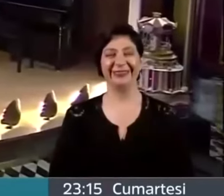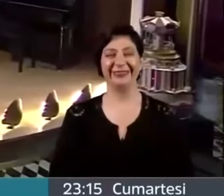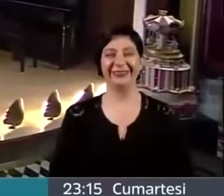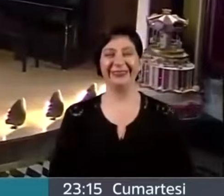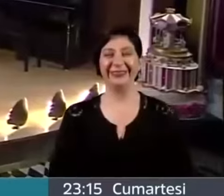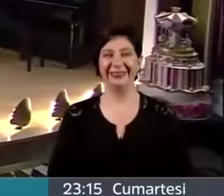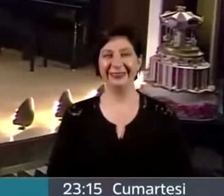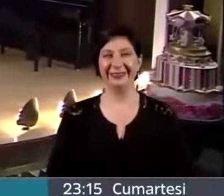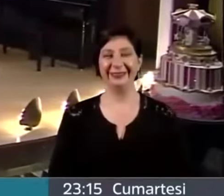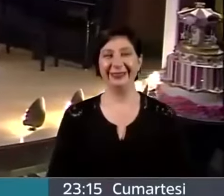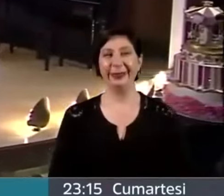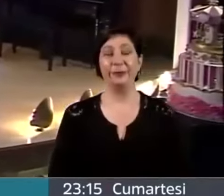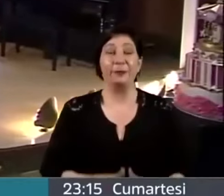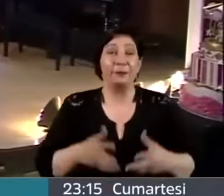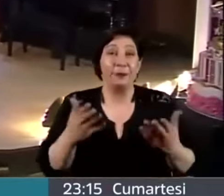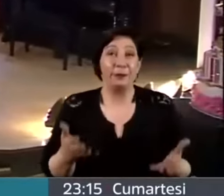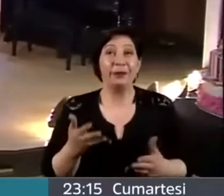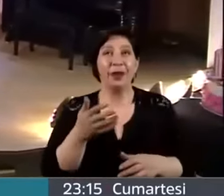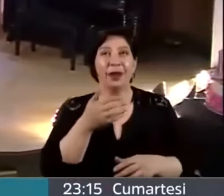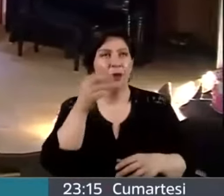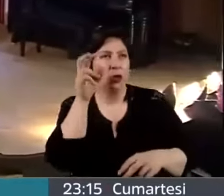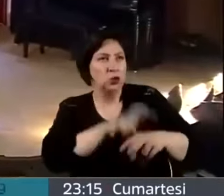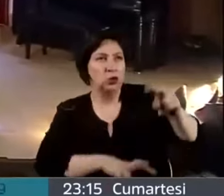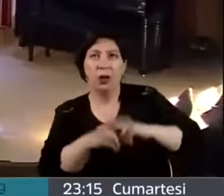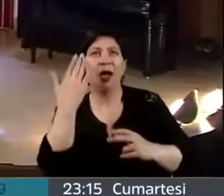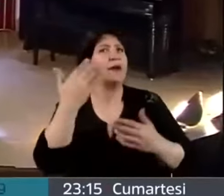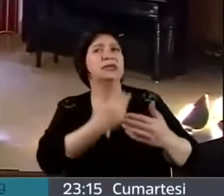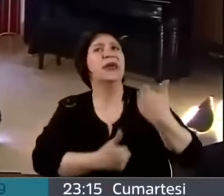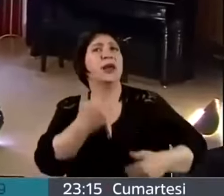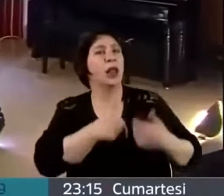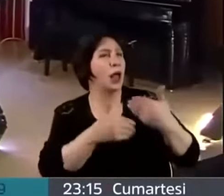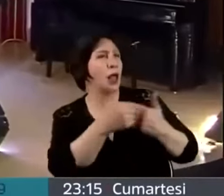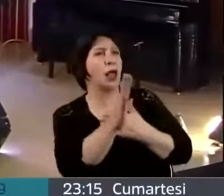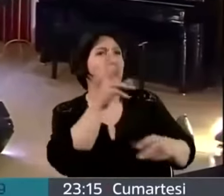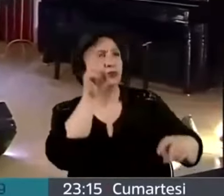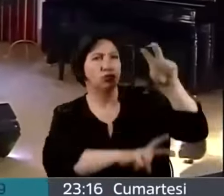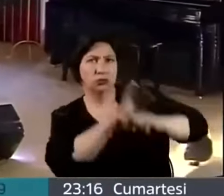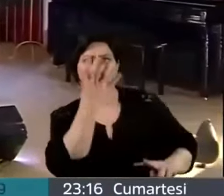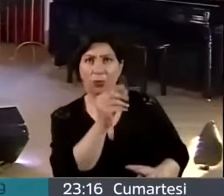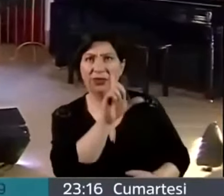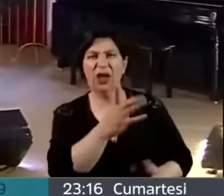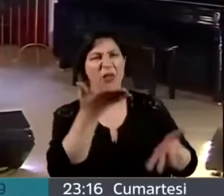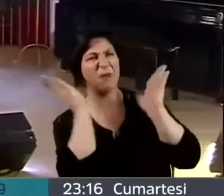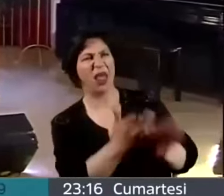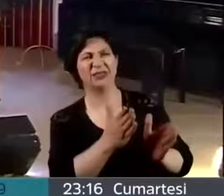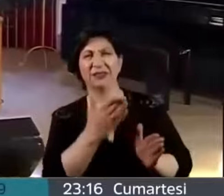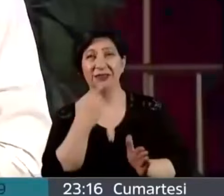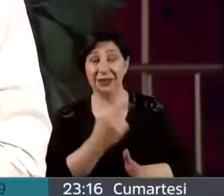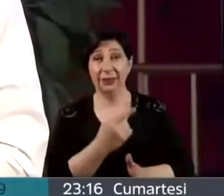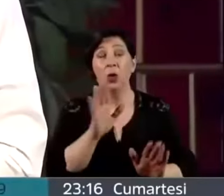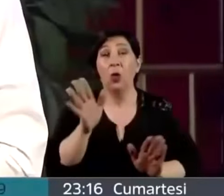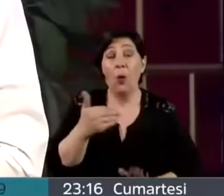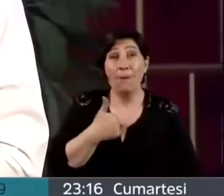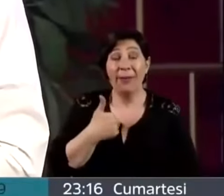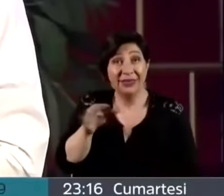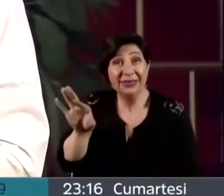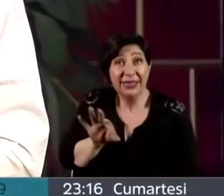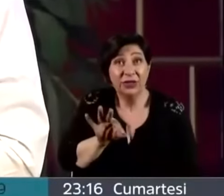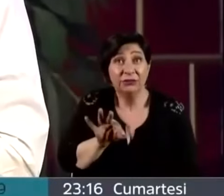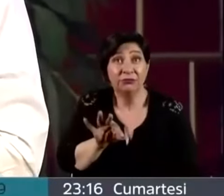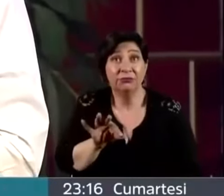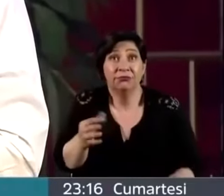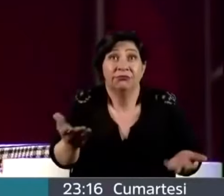Yani. Halbuki insan düşman da olur değil mi eskilerle ilgili? Yok yok zaten. Ha? Der misiniz öyle Allah belasını yani versin diye? Yani ben seçtim onları. Demek